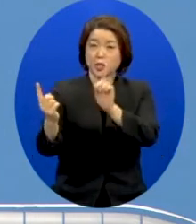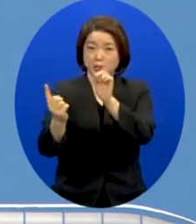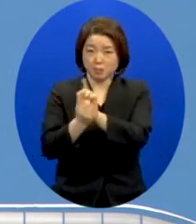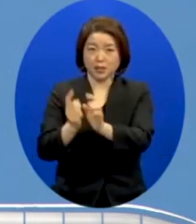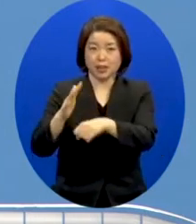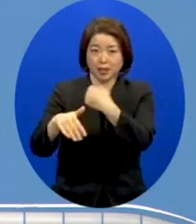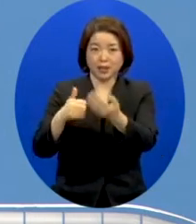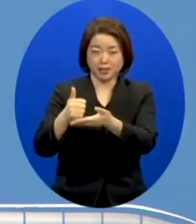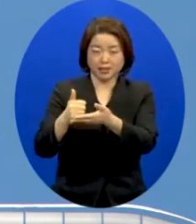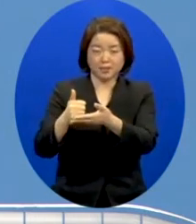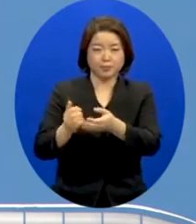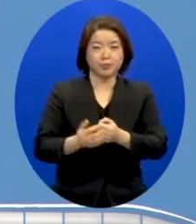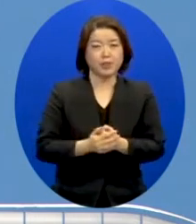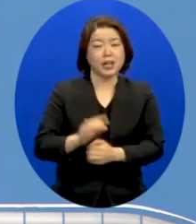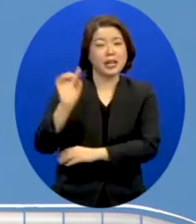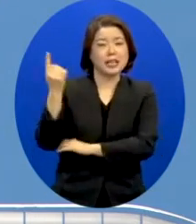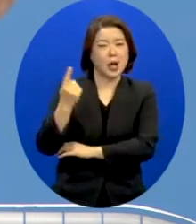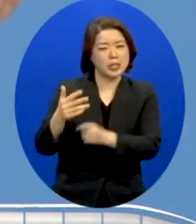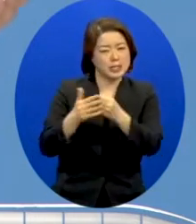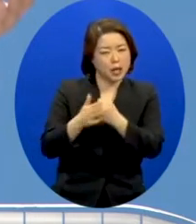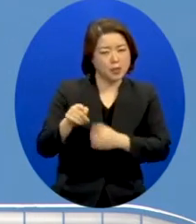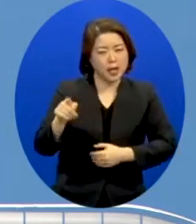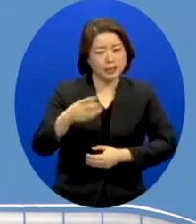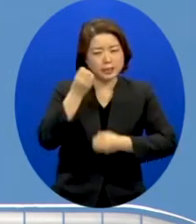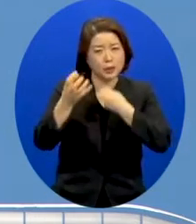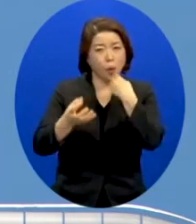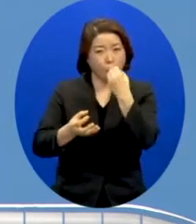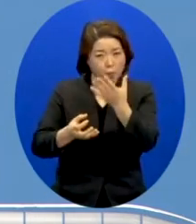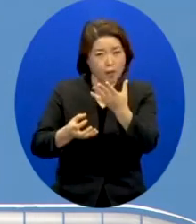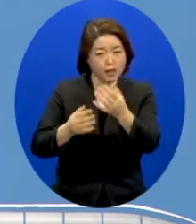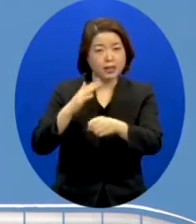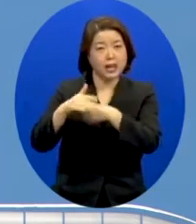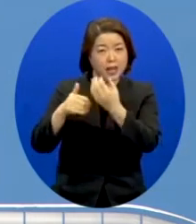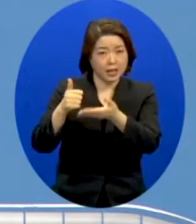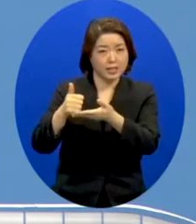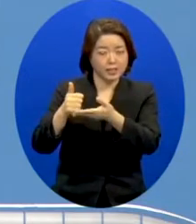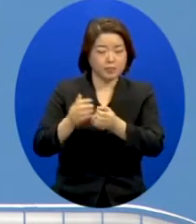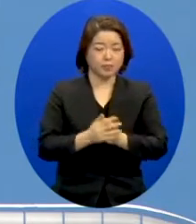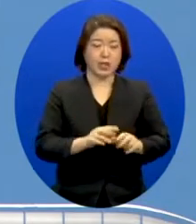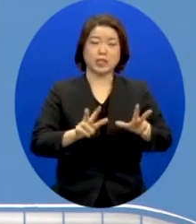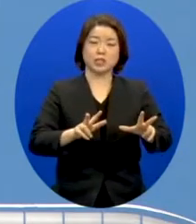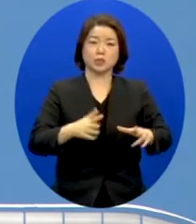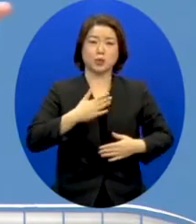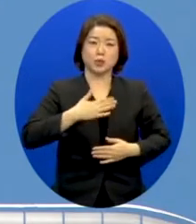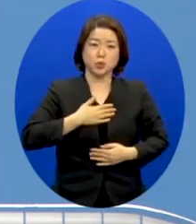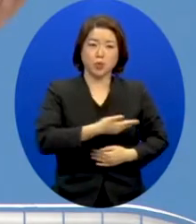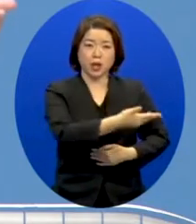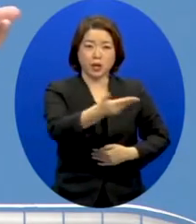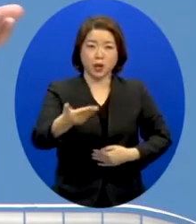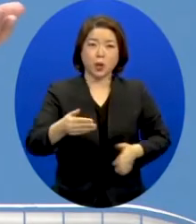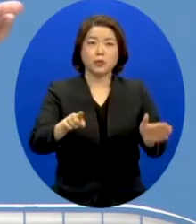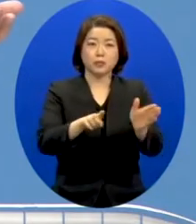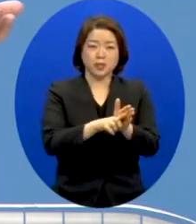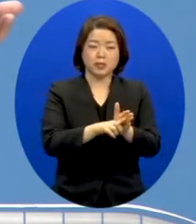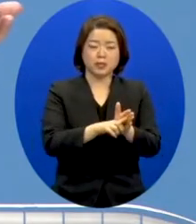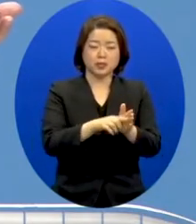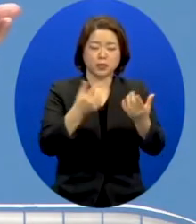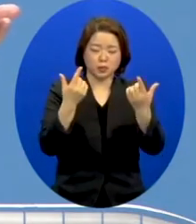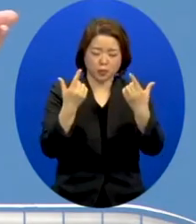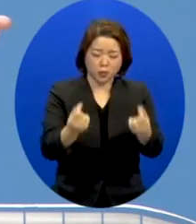하나는 체험했던 하나님 다윗이 그래서 다윗이 그 고백했던 그 하나님은 지금도 저와 여러분이 믿는 그 하나님이